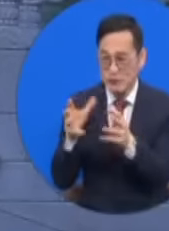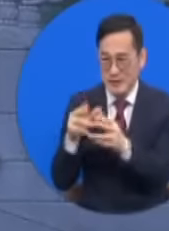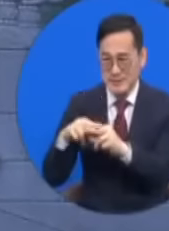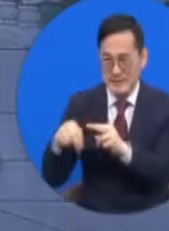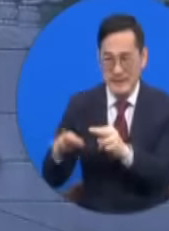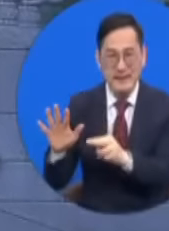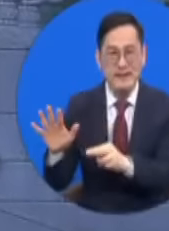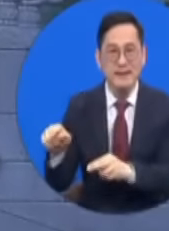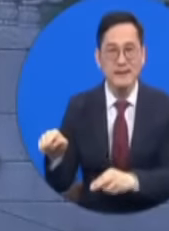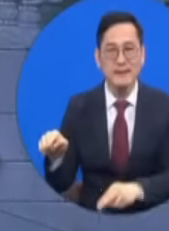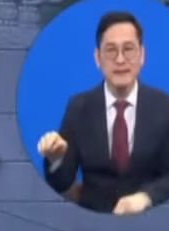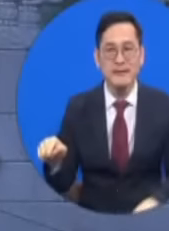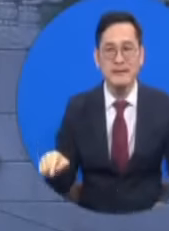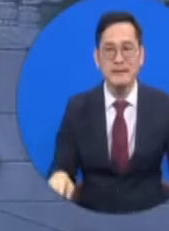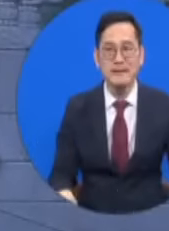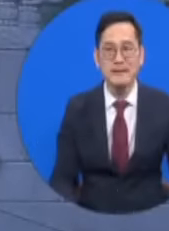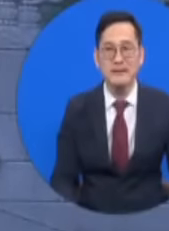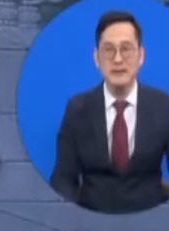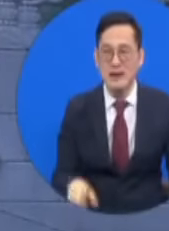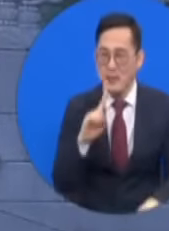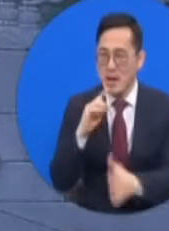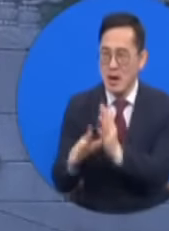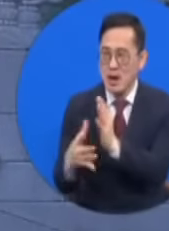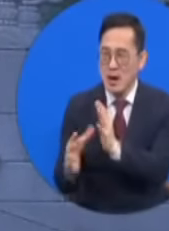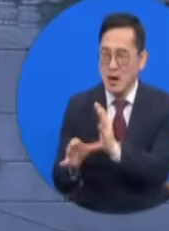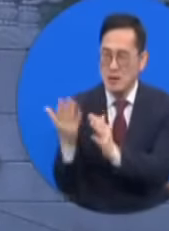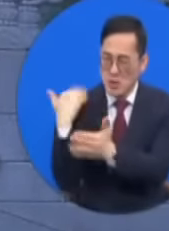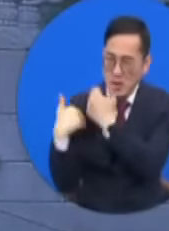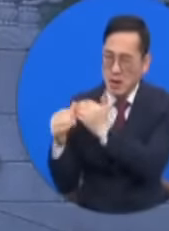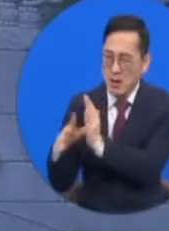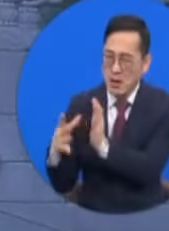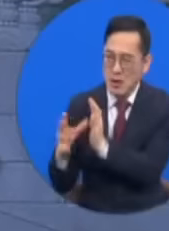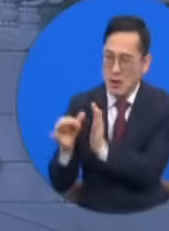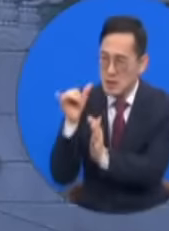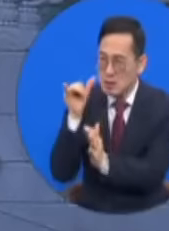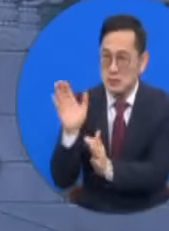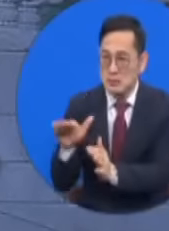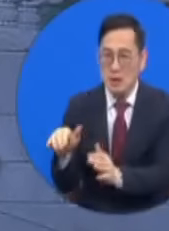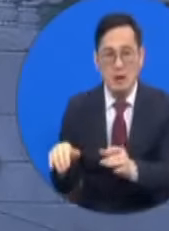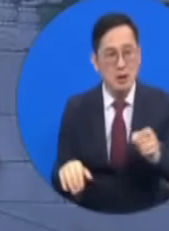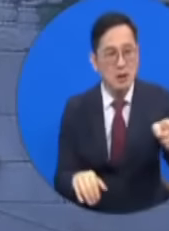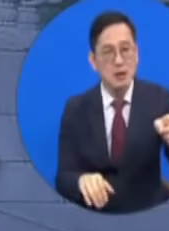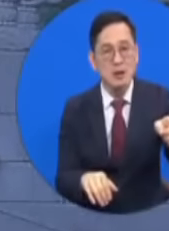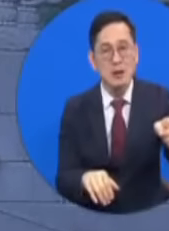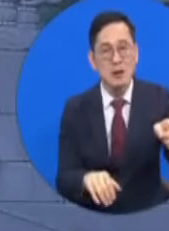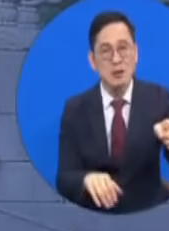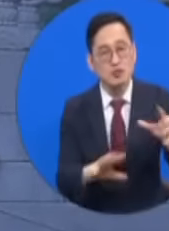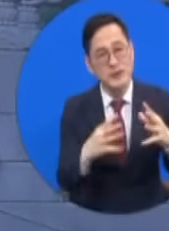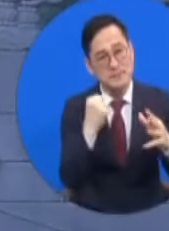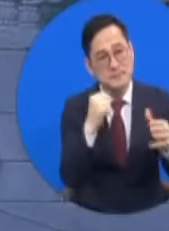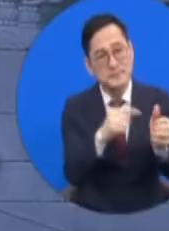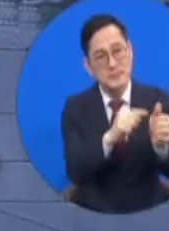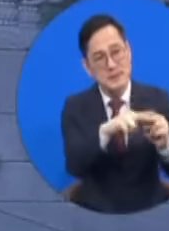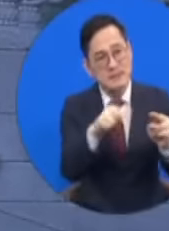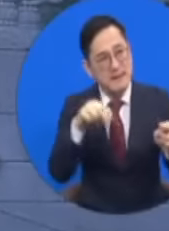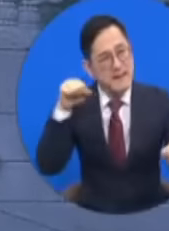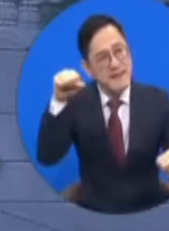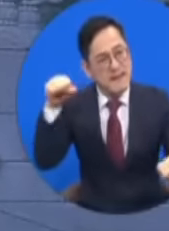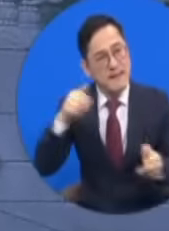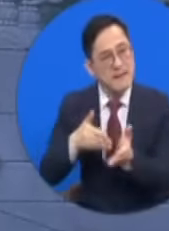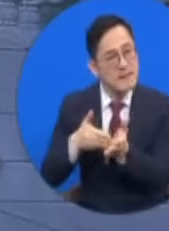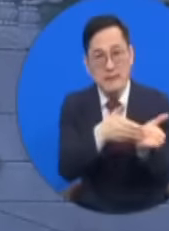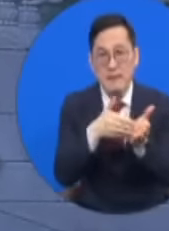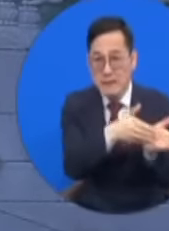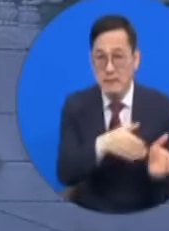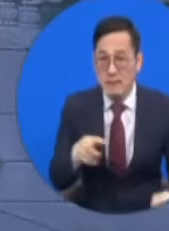있잖아요. 수많은 막말들이 나오고 있는 후보에 대해서 사퇴시키지 않으면서 국민의힘 후보에 대해서 즉각적으로